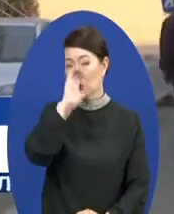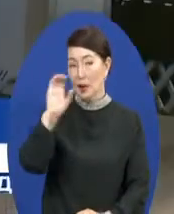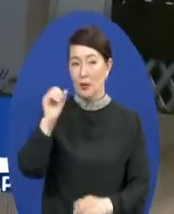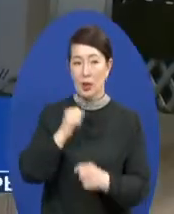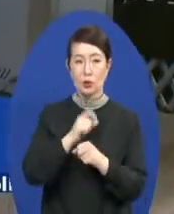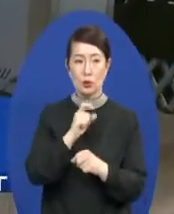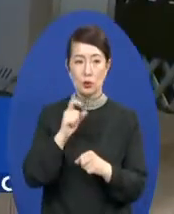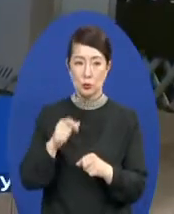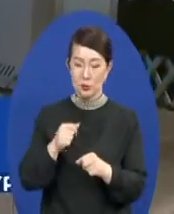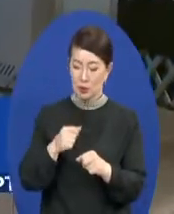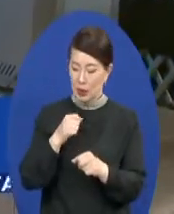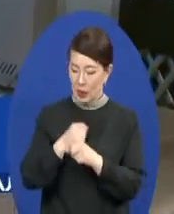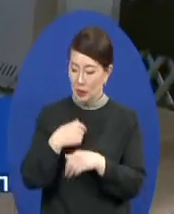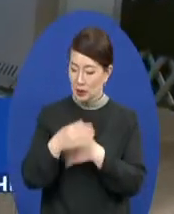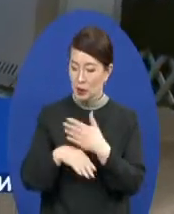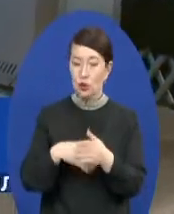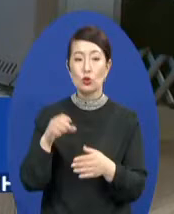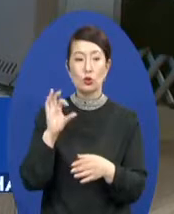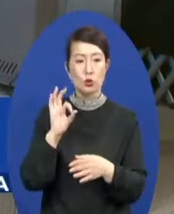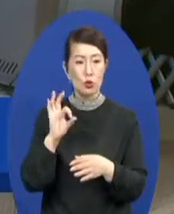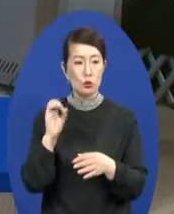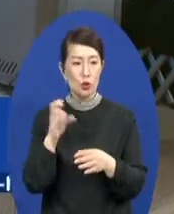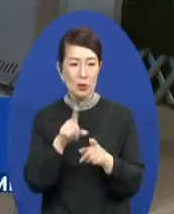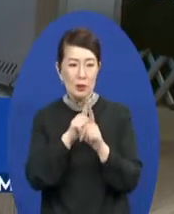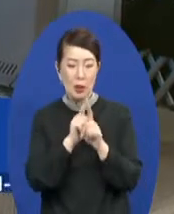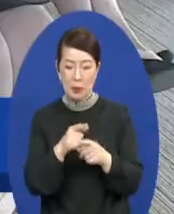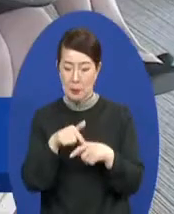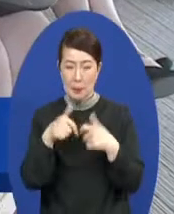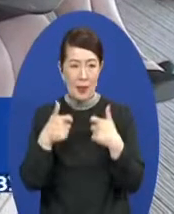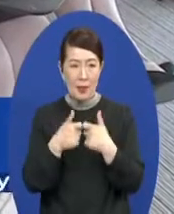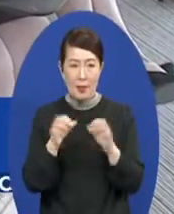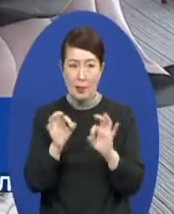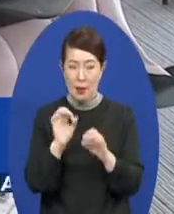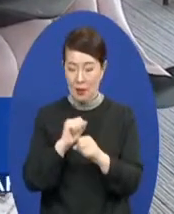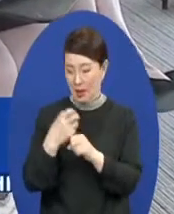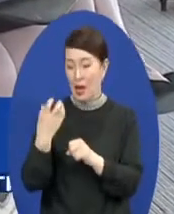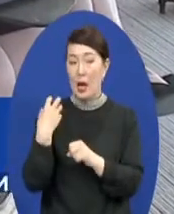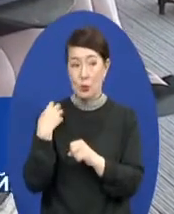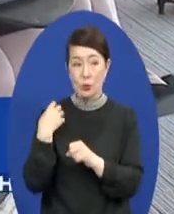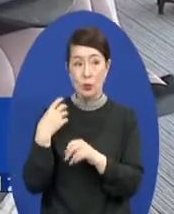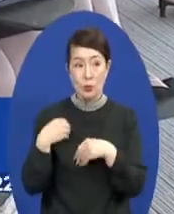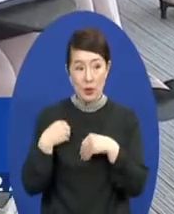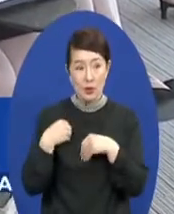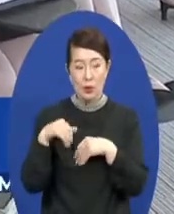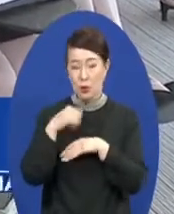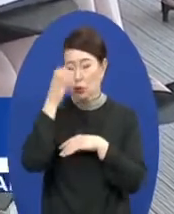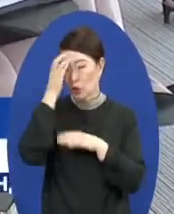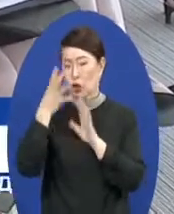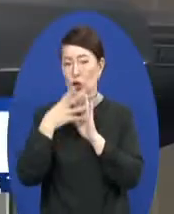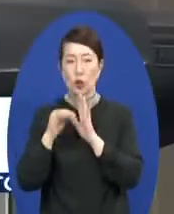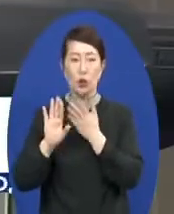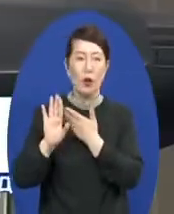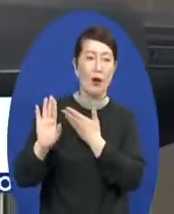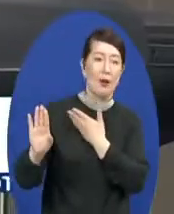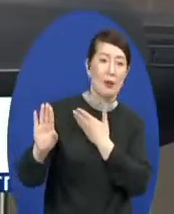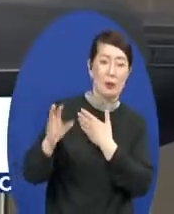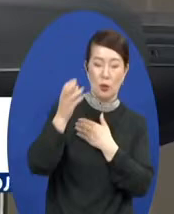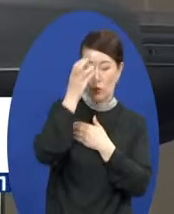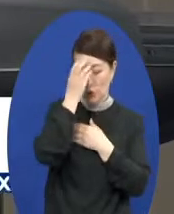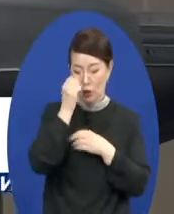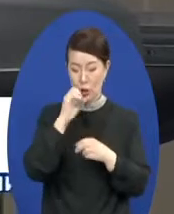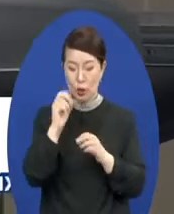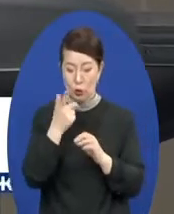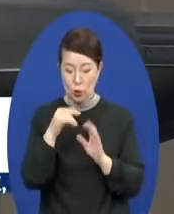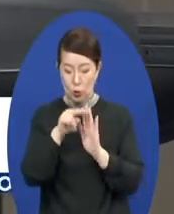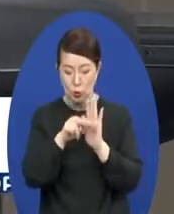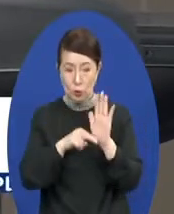Төрийн байгууллагын ажилтнууд алба үүргээ зохихосоор биелүүлээгүйхээ төлөө хариуцлага хүлээдэг зулс төрийн нөлөөнөөс ангид байх шаардлагыг төрийн алба